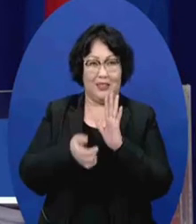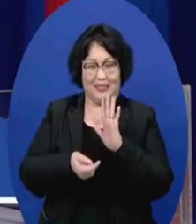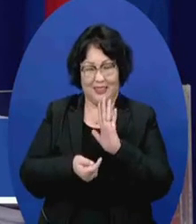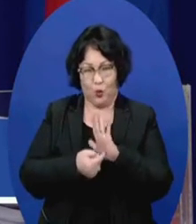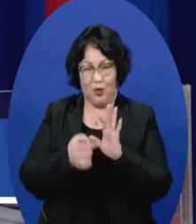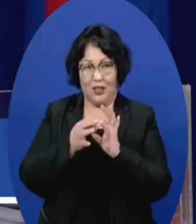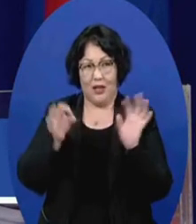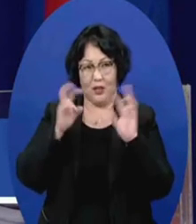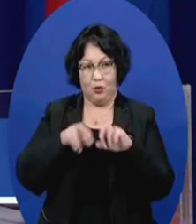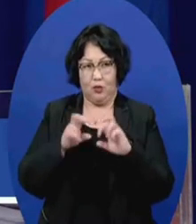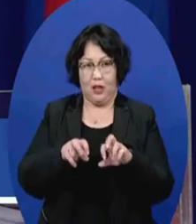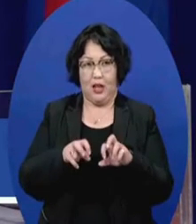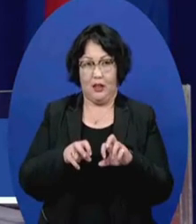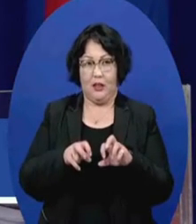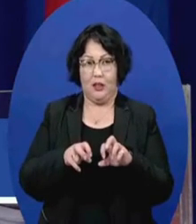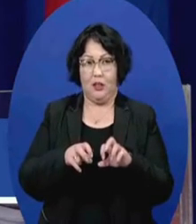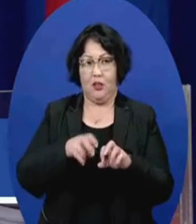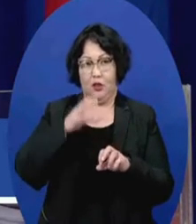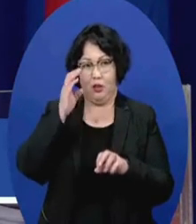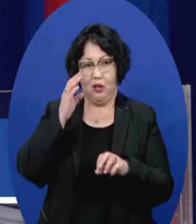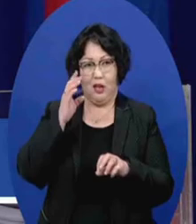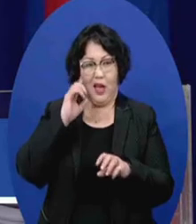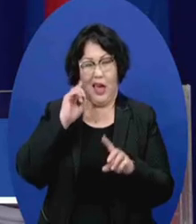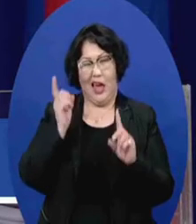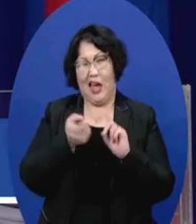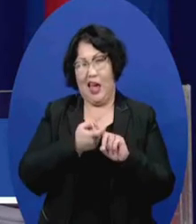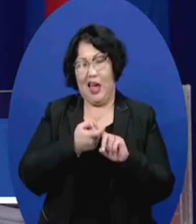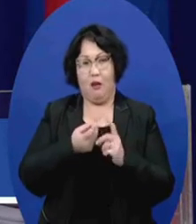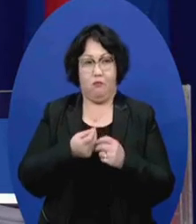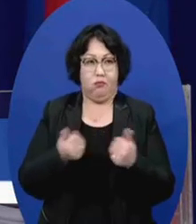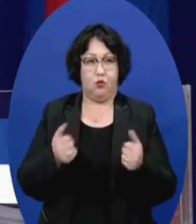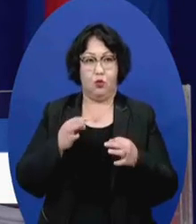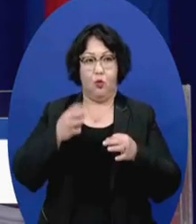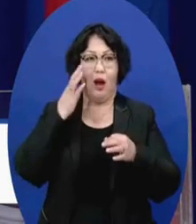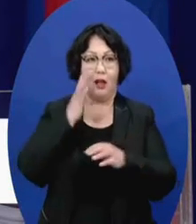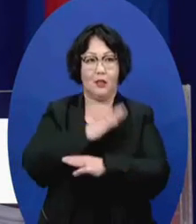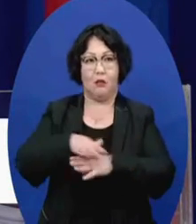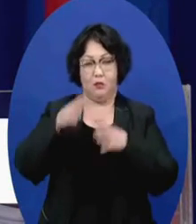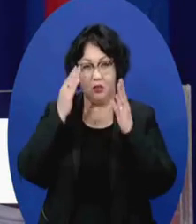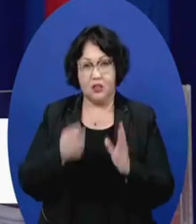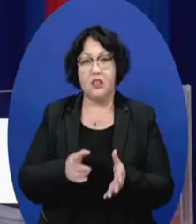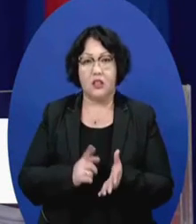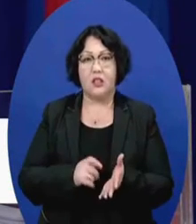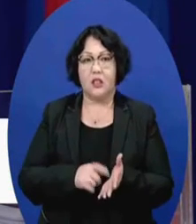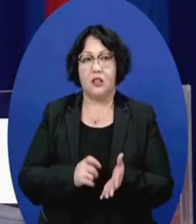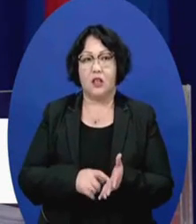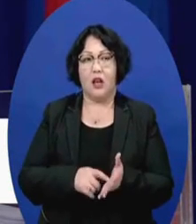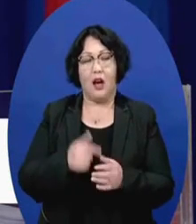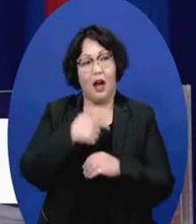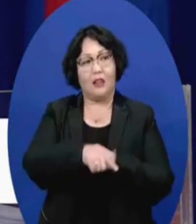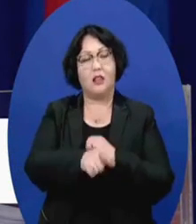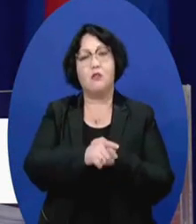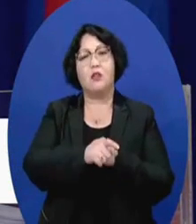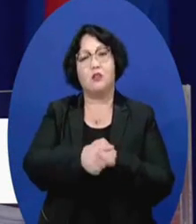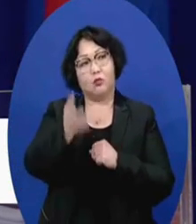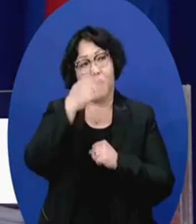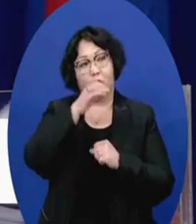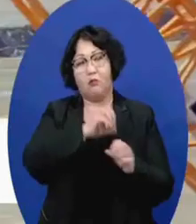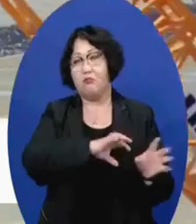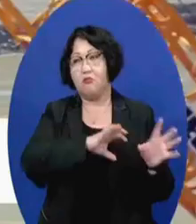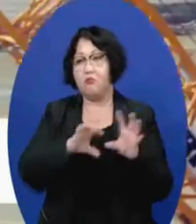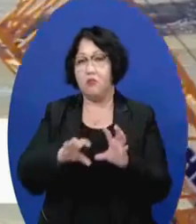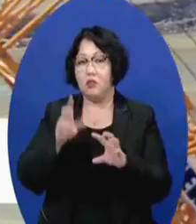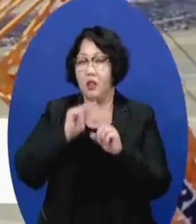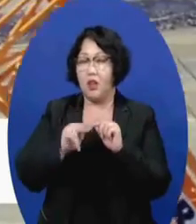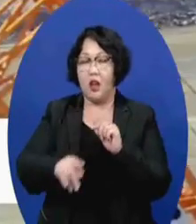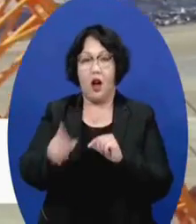судалж тодорхой эргэлзээ гаргасан одоо бас шийдлүүдийг гаргах хэрэгтэй байна гэдэг хөндлөнгийн шинжээчийн бас дүгнэлт гаргалыг